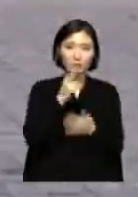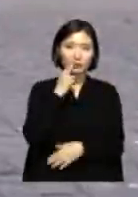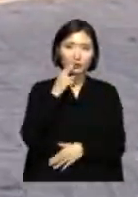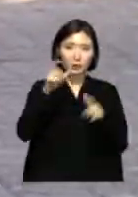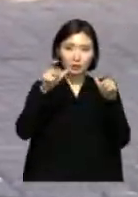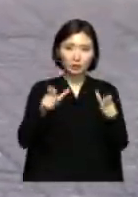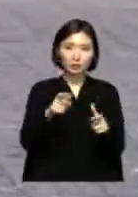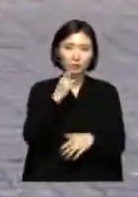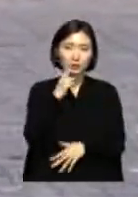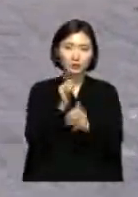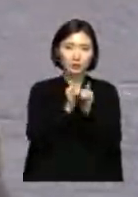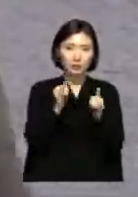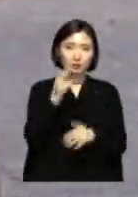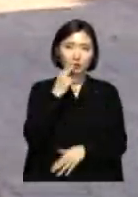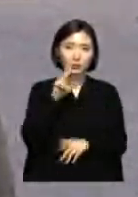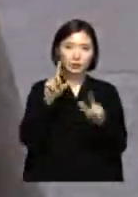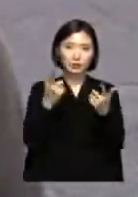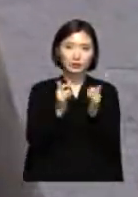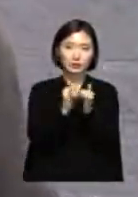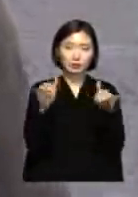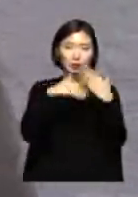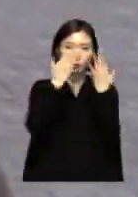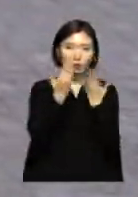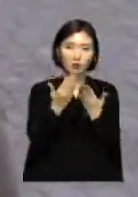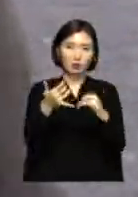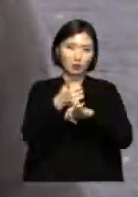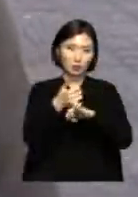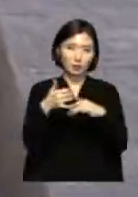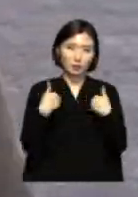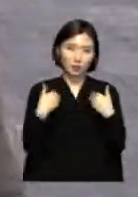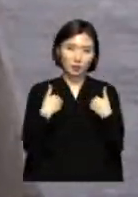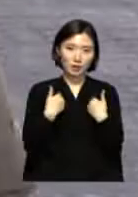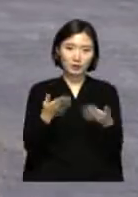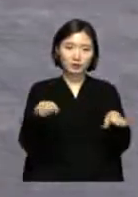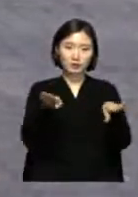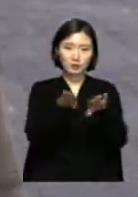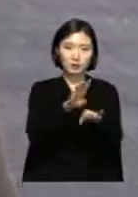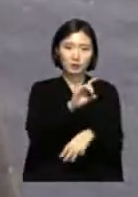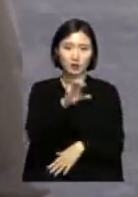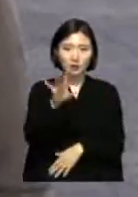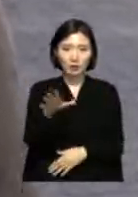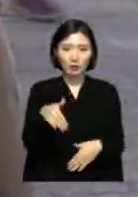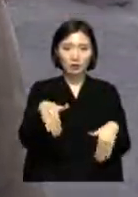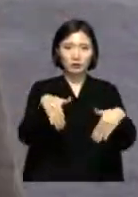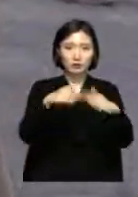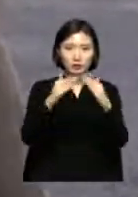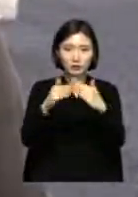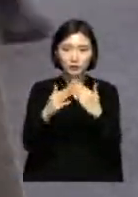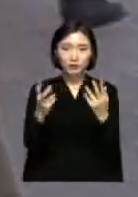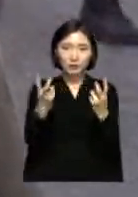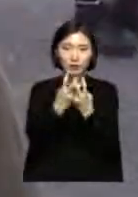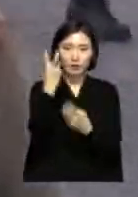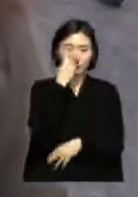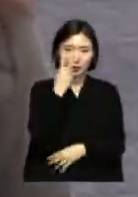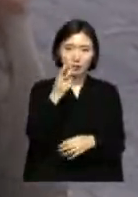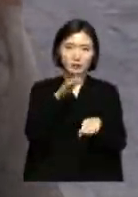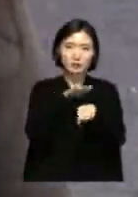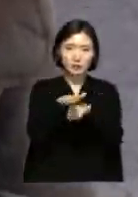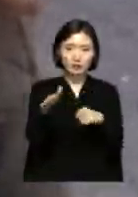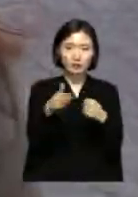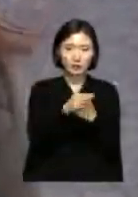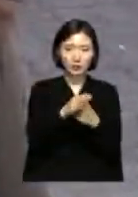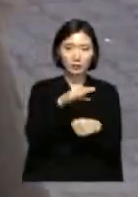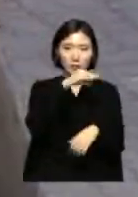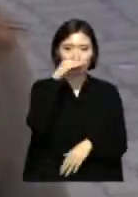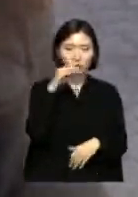구역은 흡연자나 비흡연자 모두에게 꼭 필요한 시설인데요. 제각각인 설치 형태와 관리 방식 때문에 제대로 이용이